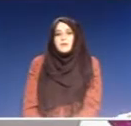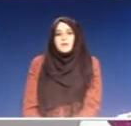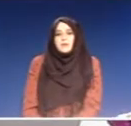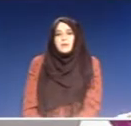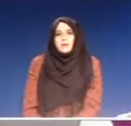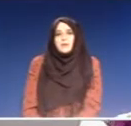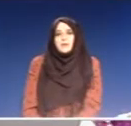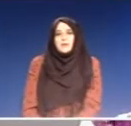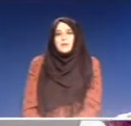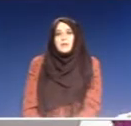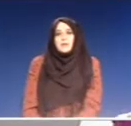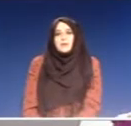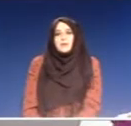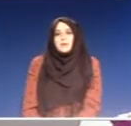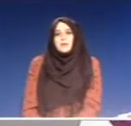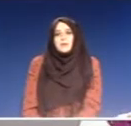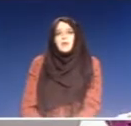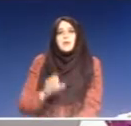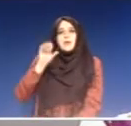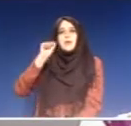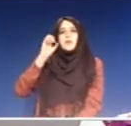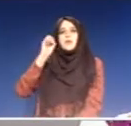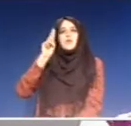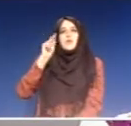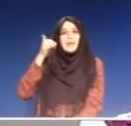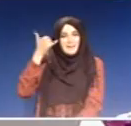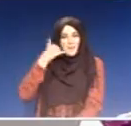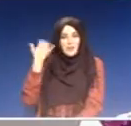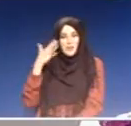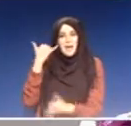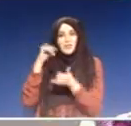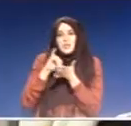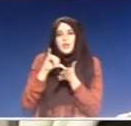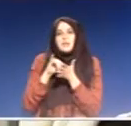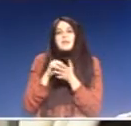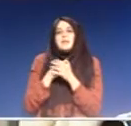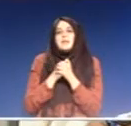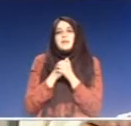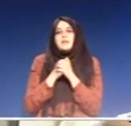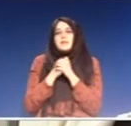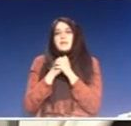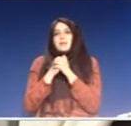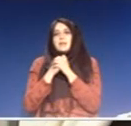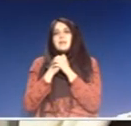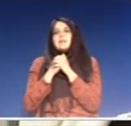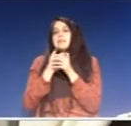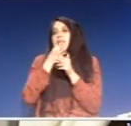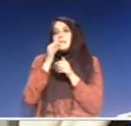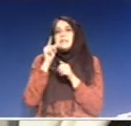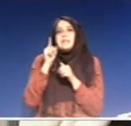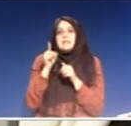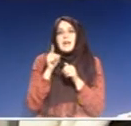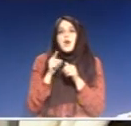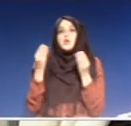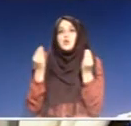سعاد من العاصمة وإن كان سؤالها يتعلق بمسائل أخرى ولكن نعم. تقول هذا العنوان